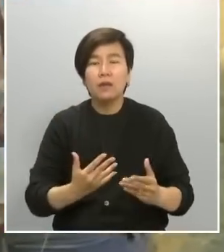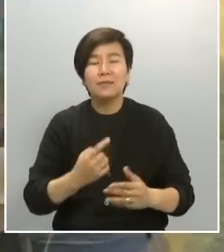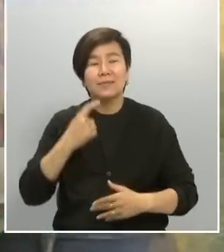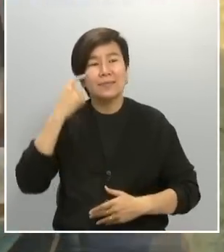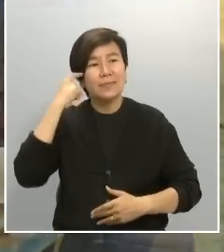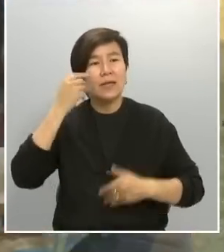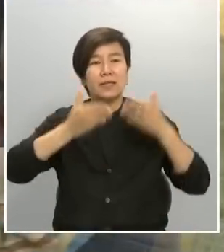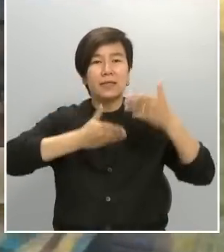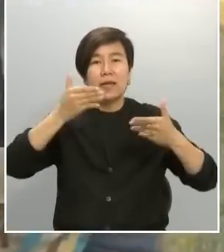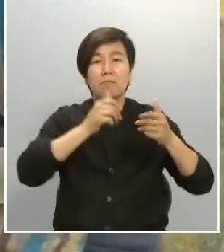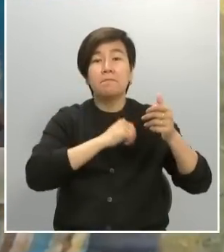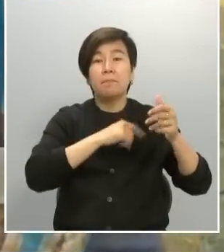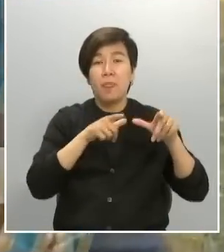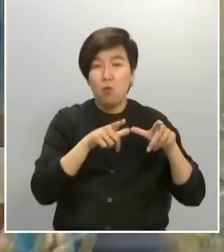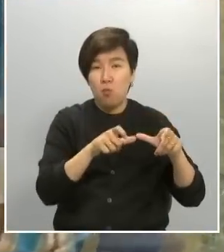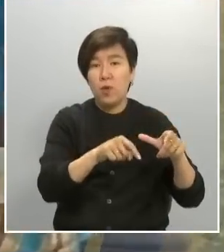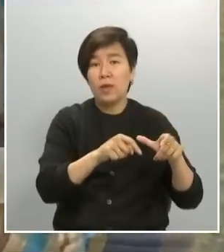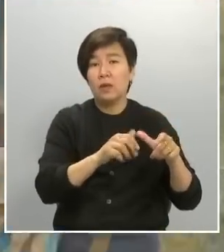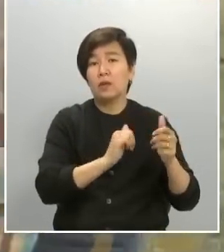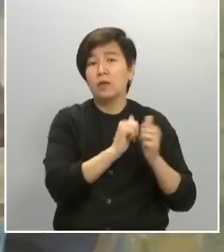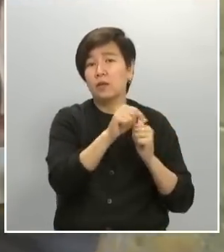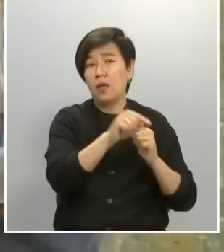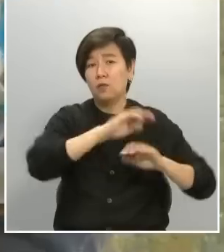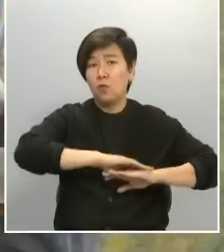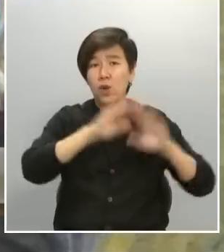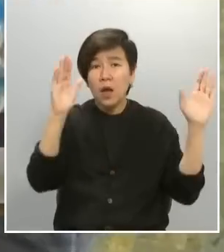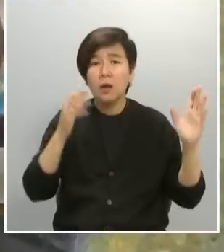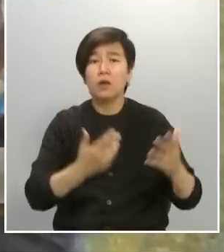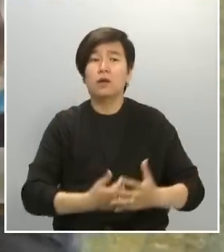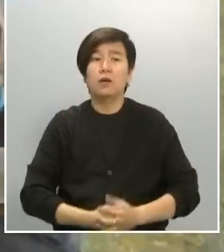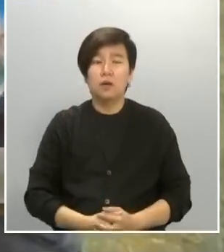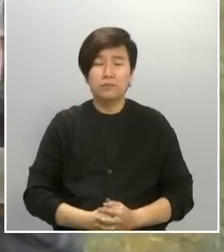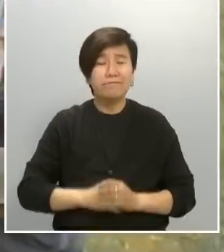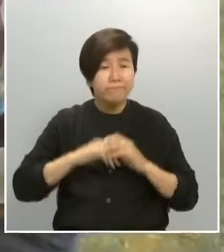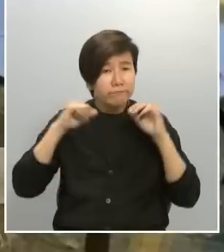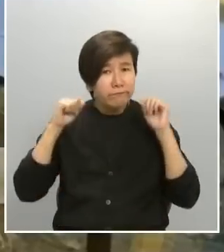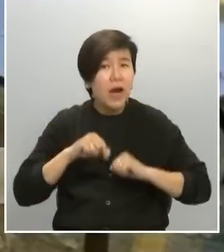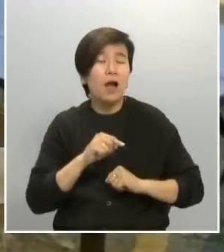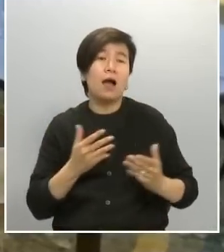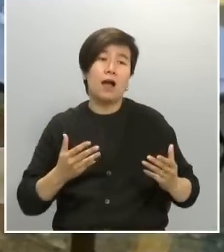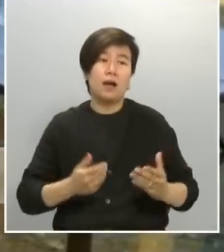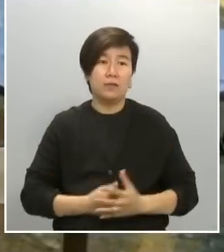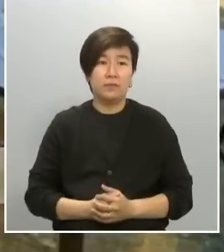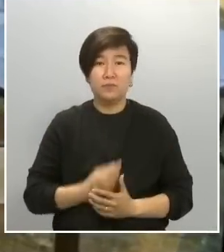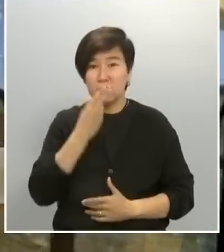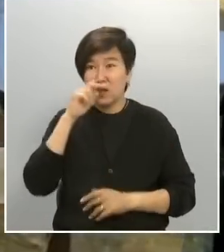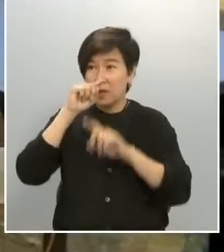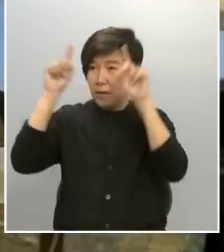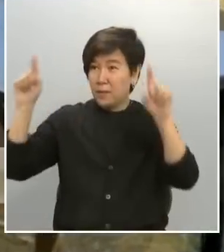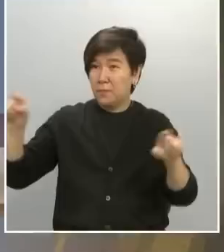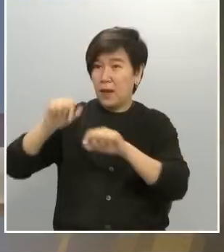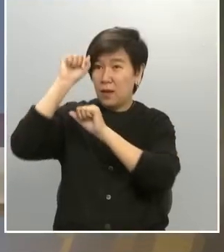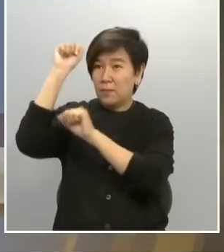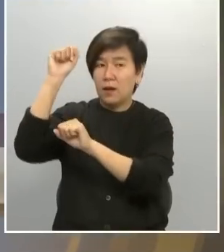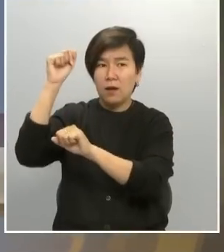เลิกการแข่งขันแต่คำถามเนี่ยเกิดขึ้นท่านผู้ชมทางอุทยานเอาป้ายไปติด9